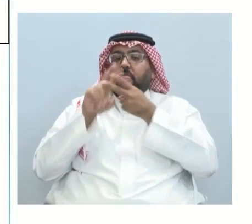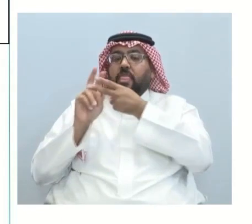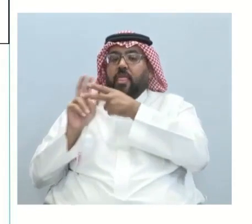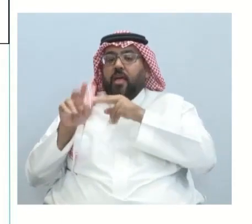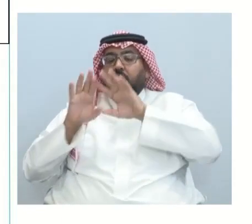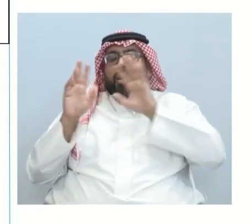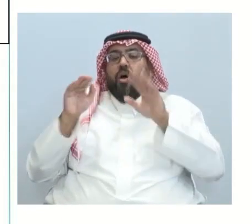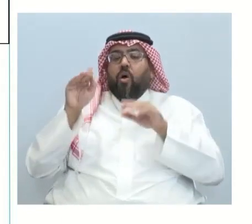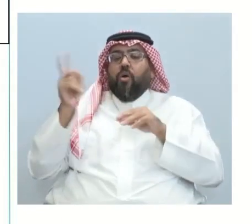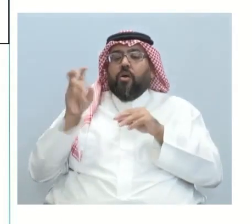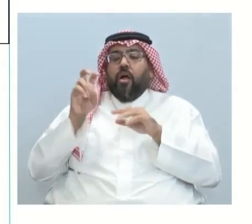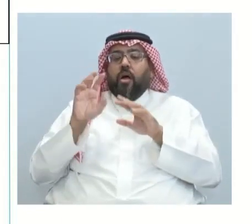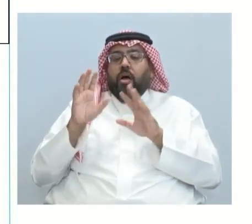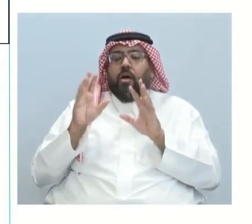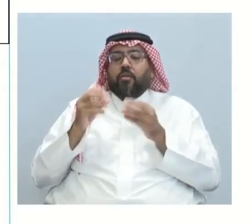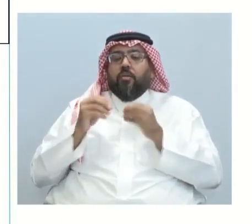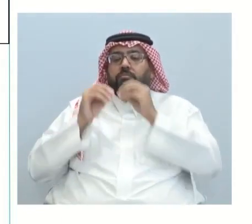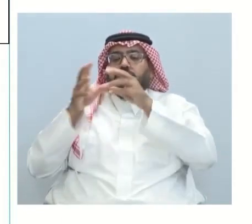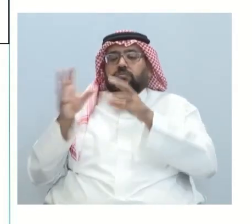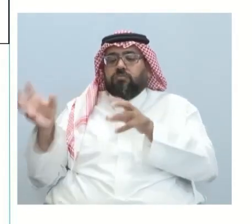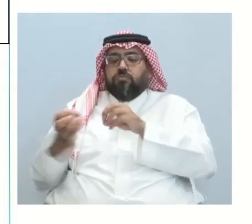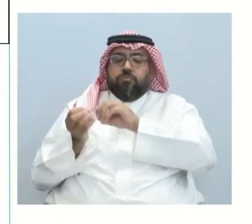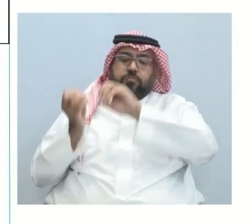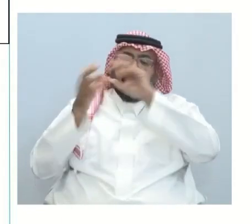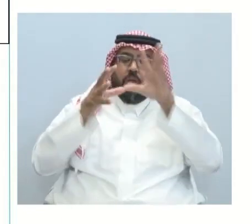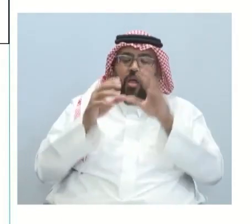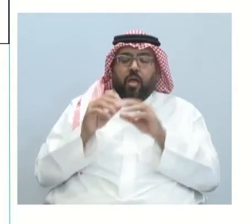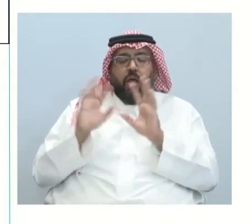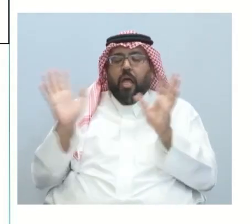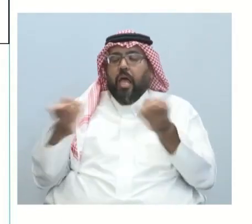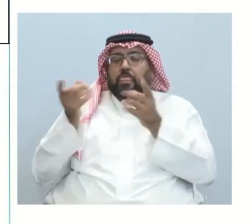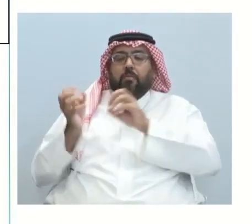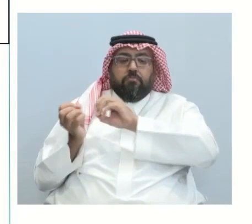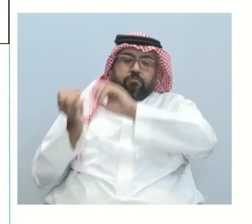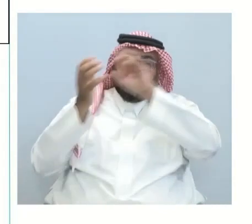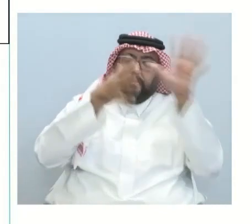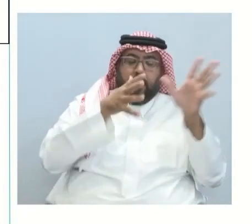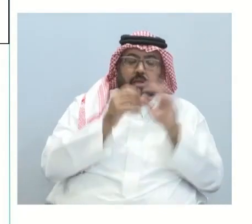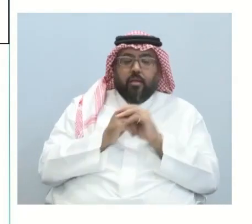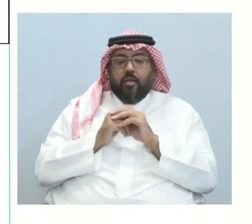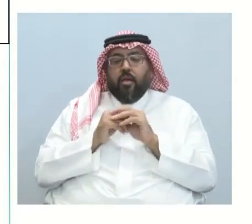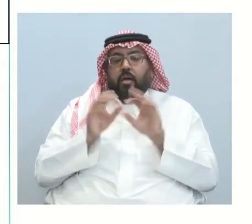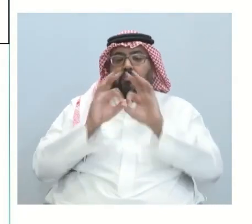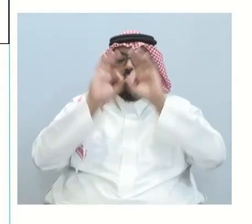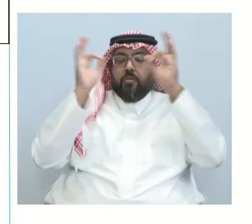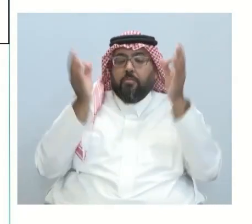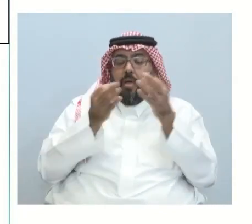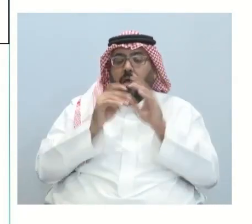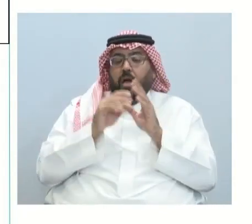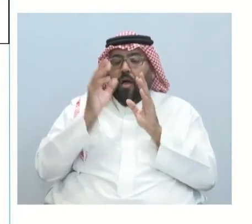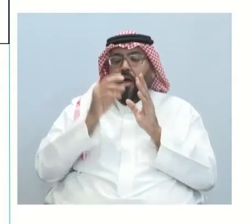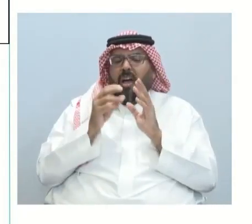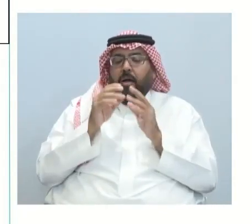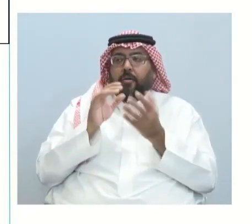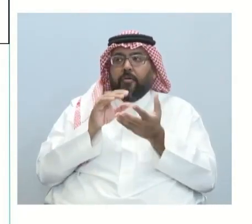لديه قابليه لمنح الزوج الالكتروني الحر فملخص للنظريه لويس بشكل بسيط انه الماده